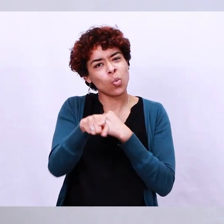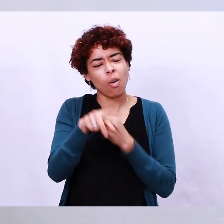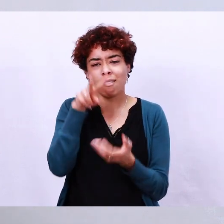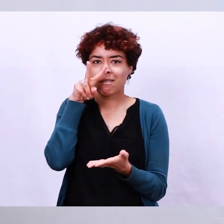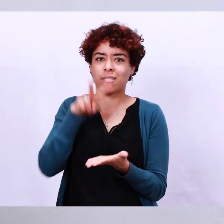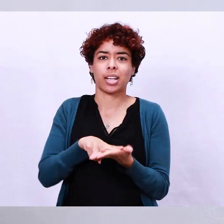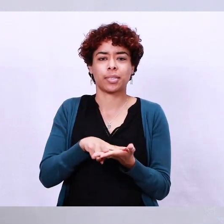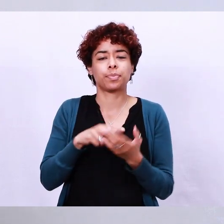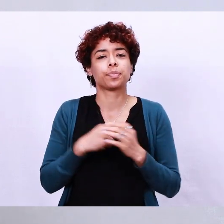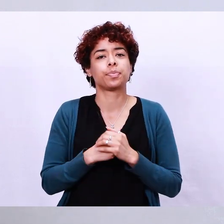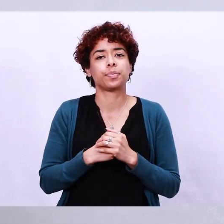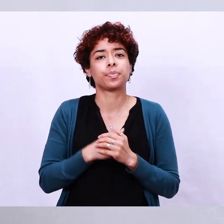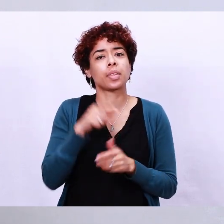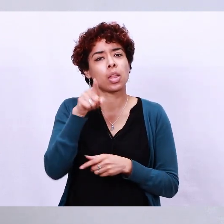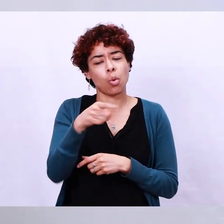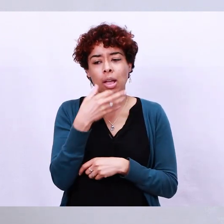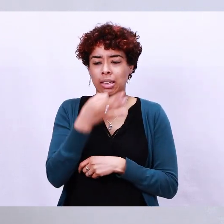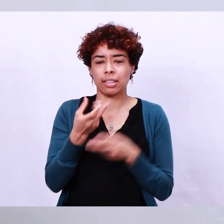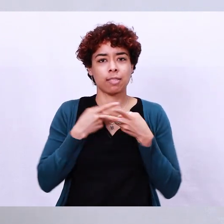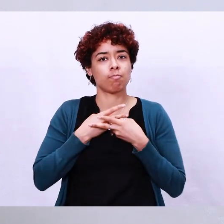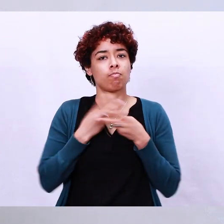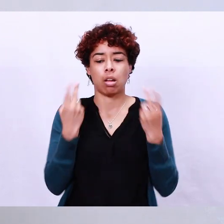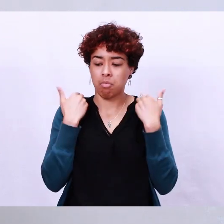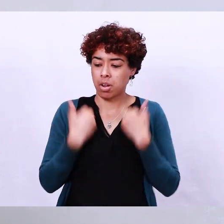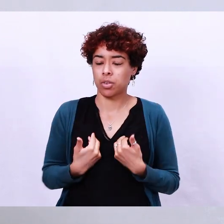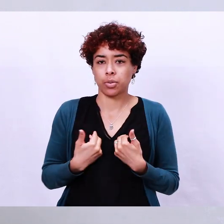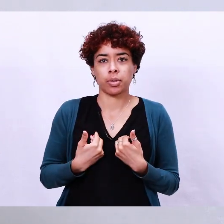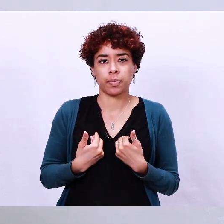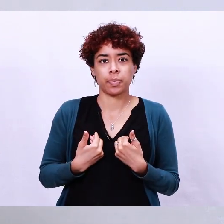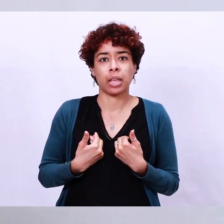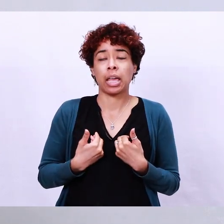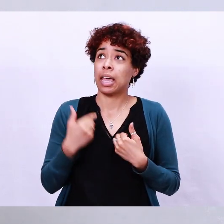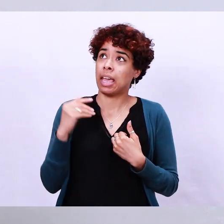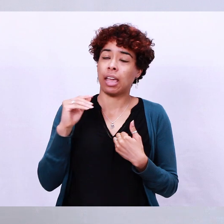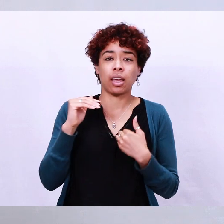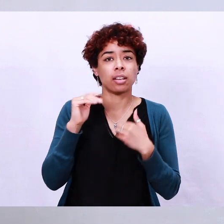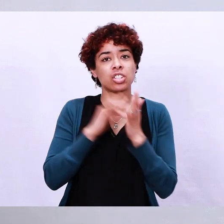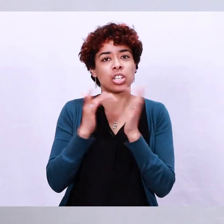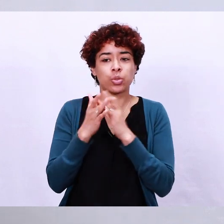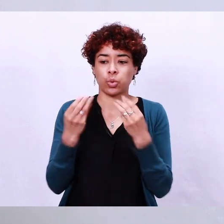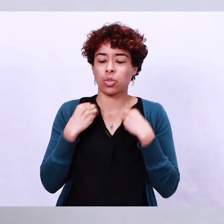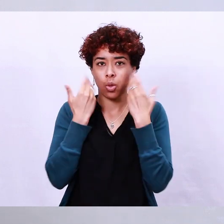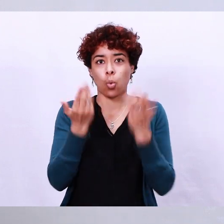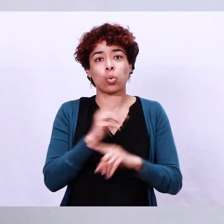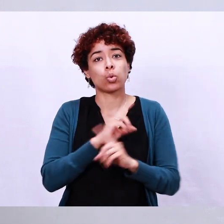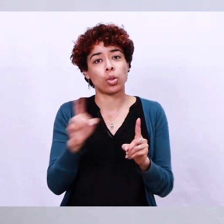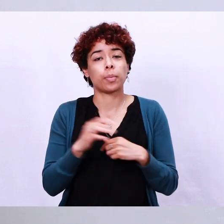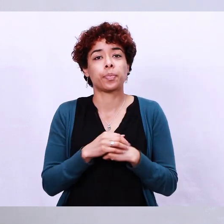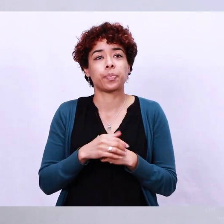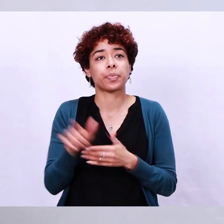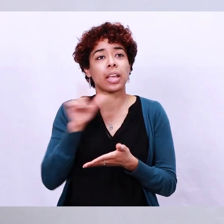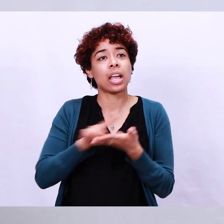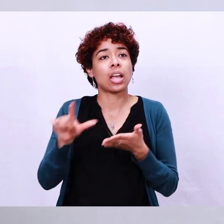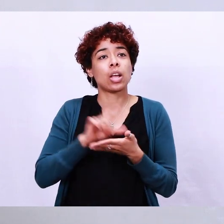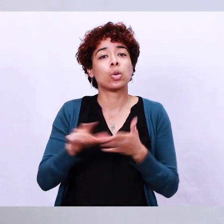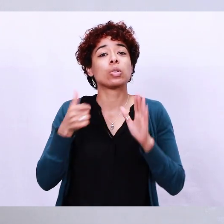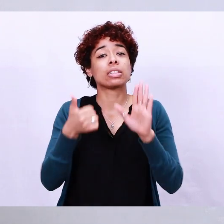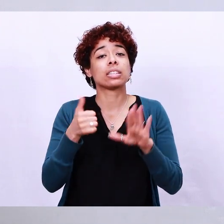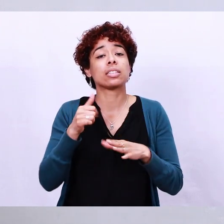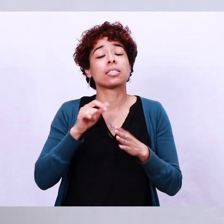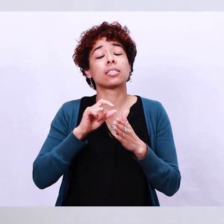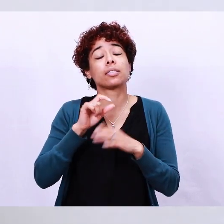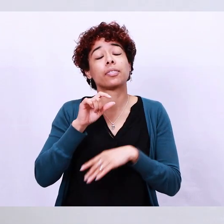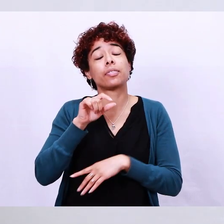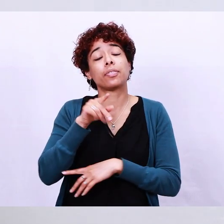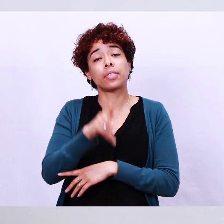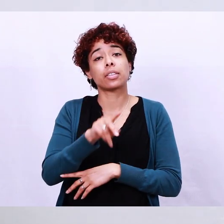vrai, quelqu'un qui affirme qui il est et qui n'a pas honte de Jésus-Christ. Luc 6, 22, et cette promesse est pour toi